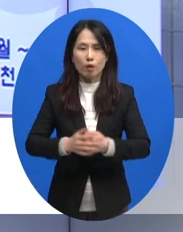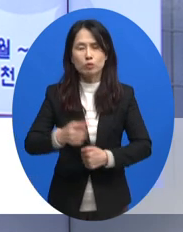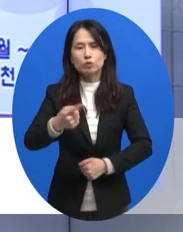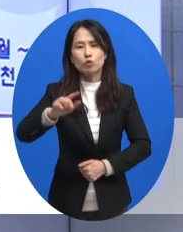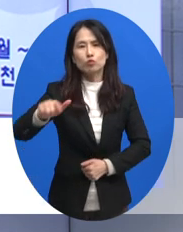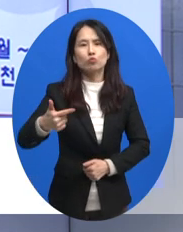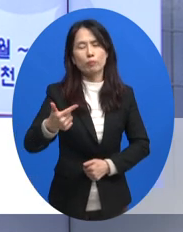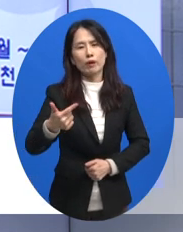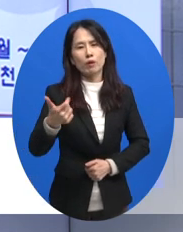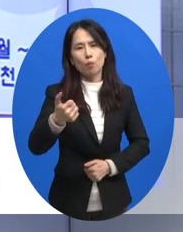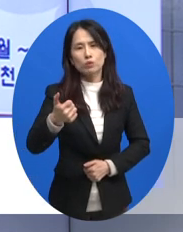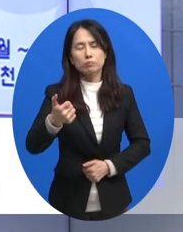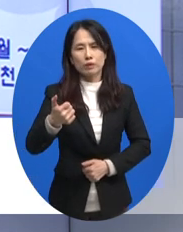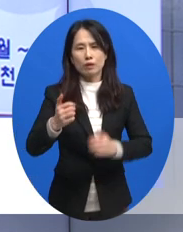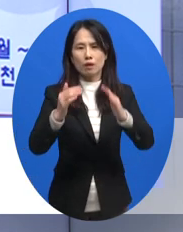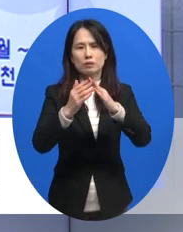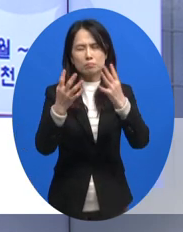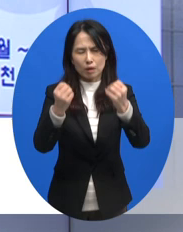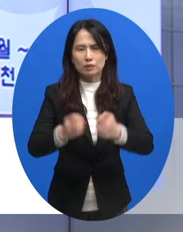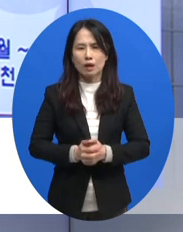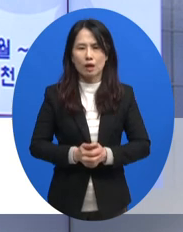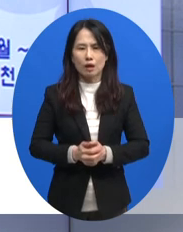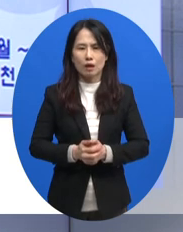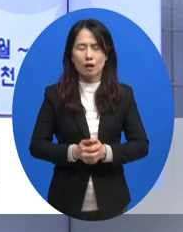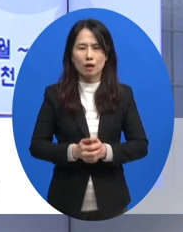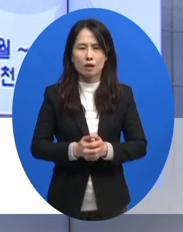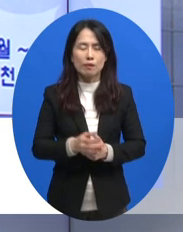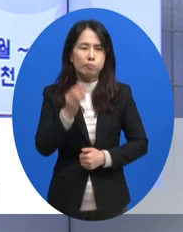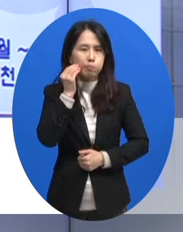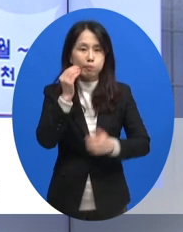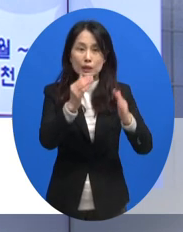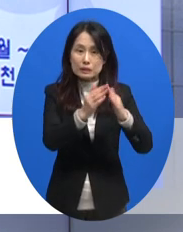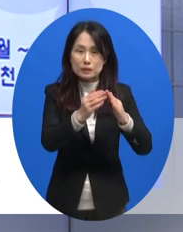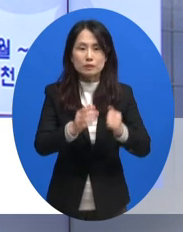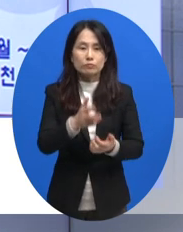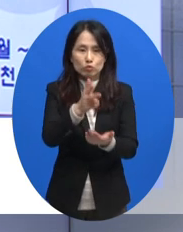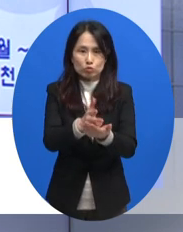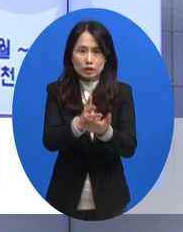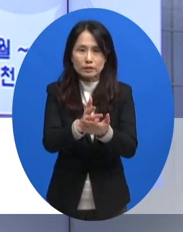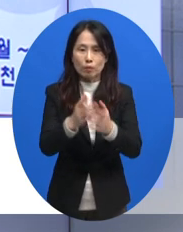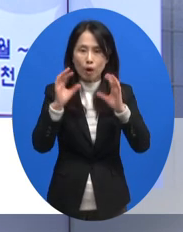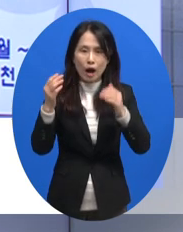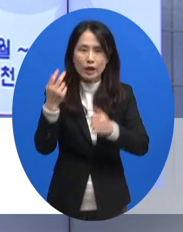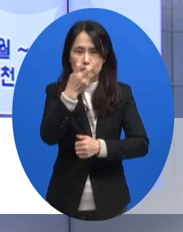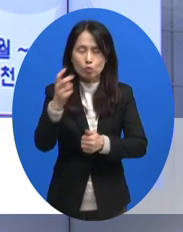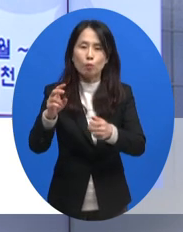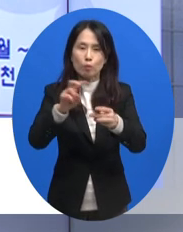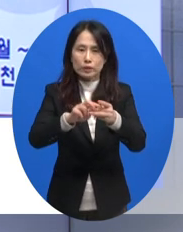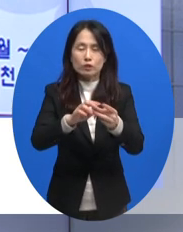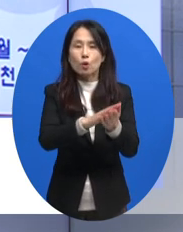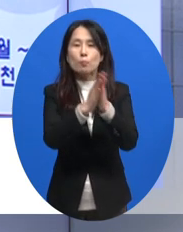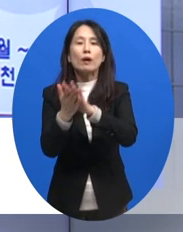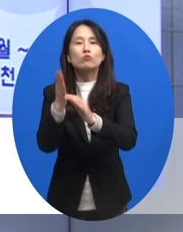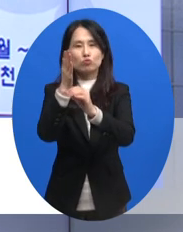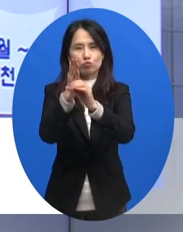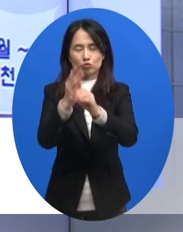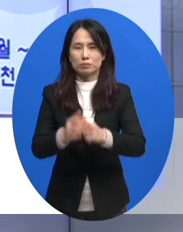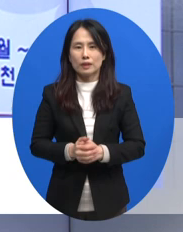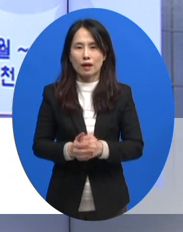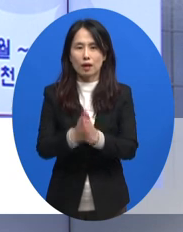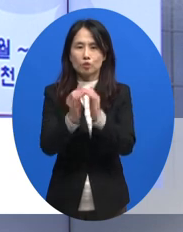정도 되는데요 경기도가 빈집을 주차장과 아동 돌봄센터 등 도미를 위한 공간으로 재탄생시키고 있습니다